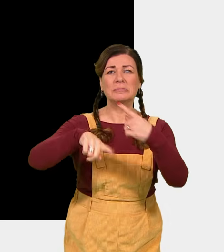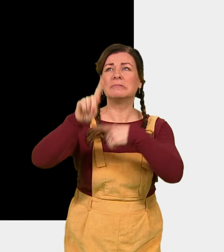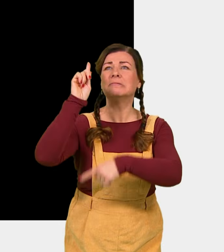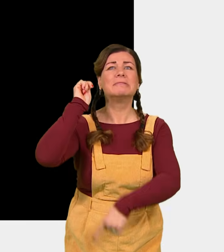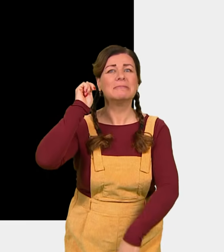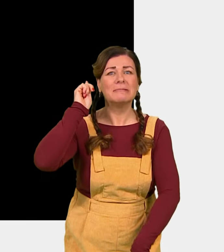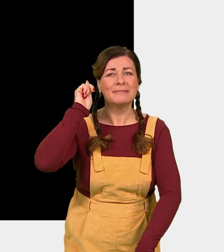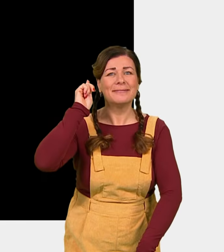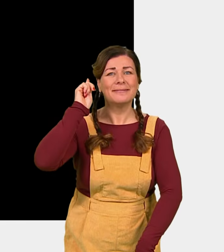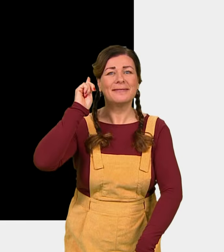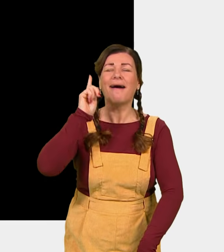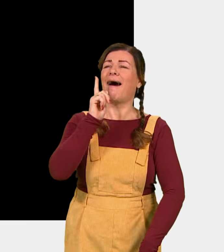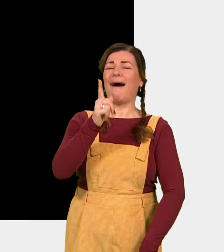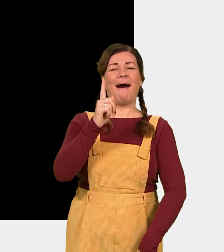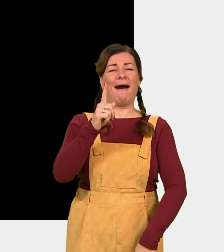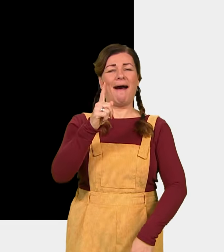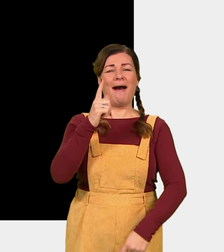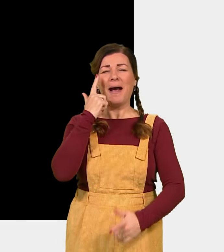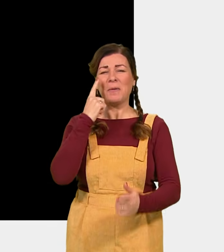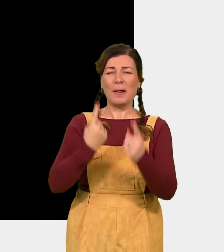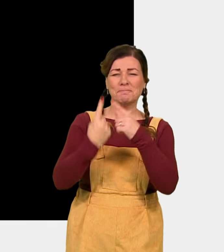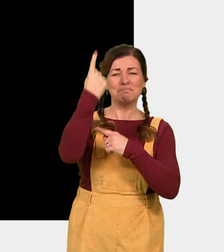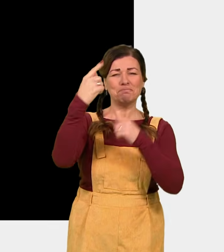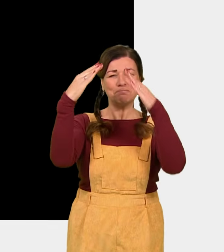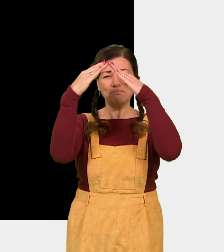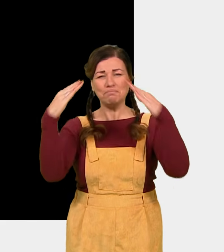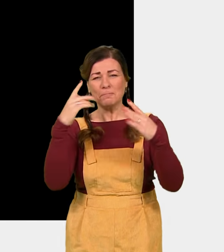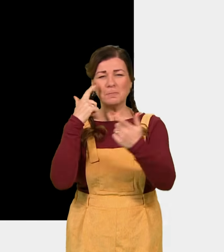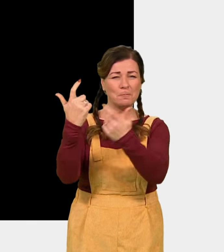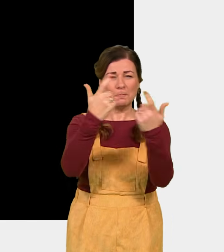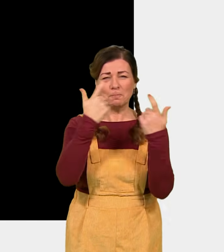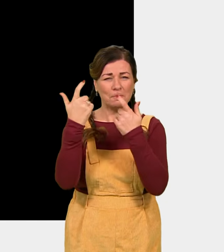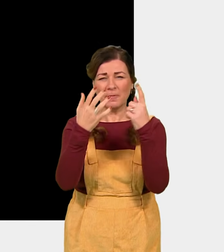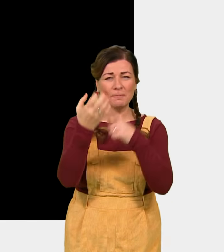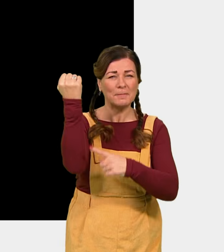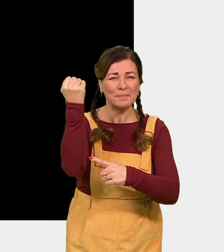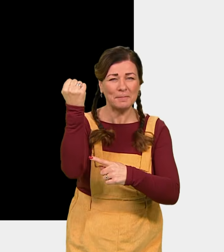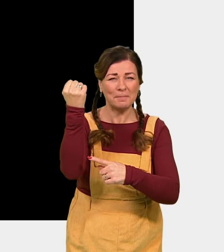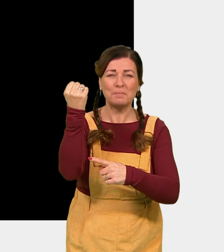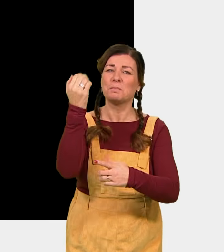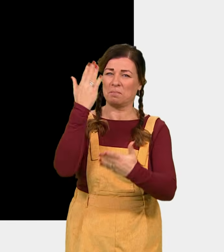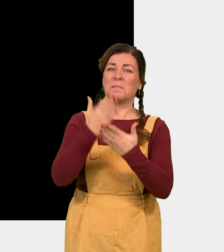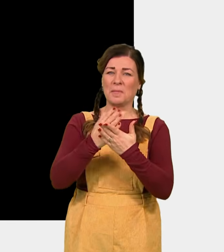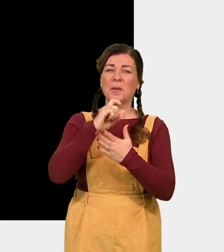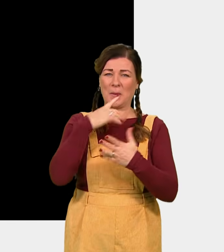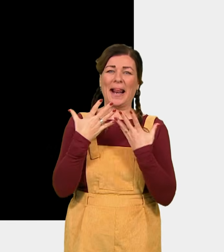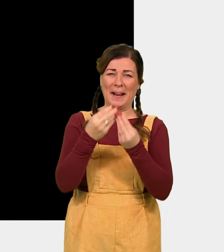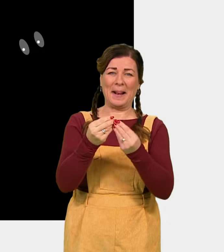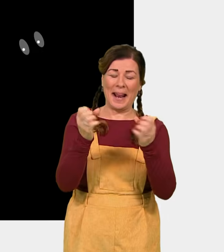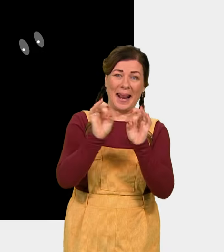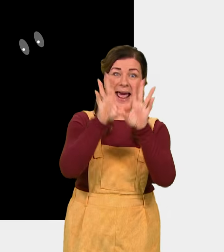car blwyddyn diwetha. Wna i fynd i'r atig i chwilio amdani. Bydd yn siŵr o roi rywfaint o ola i